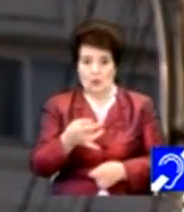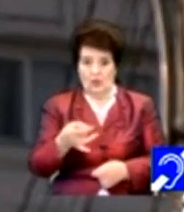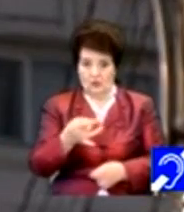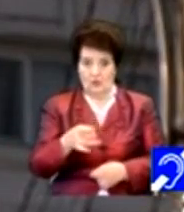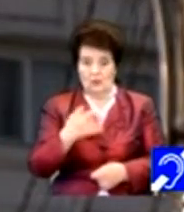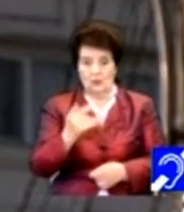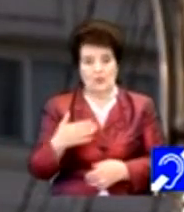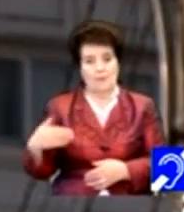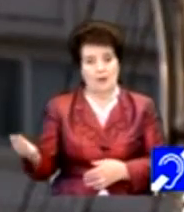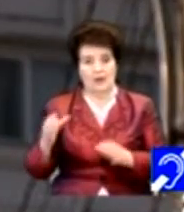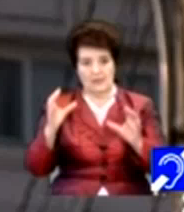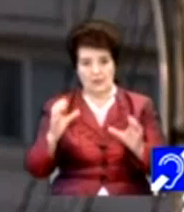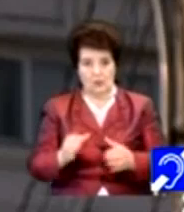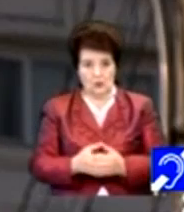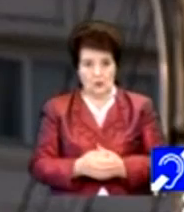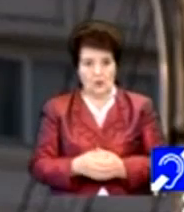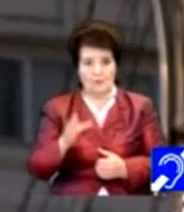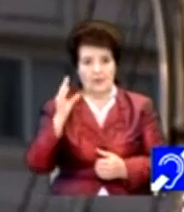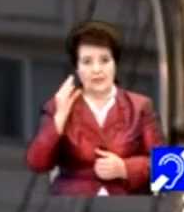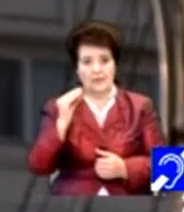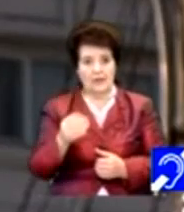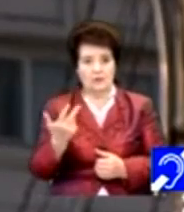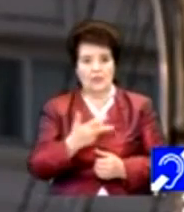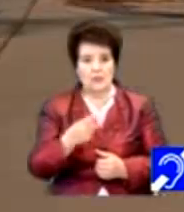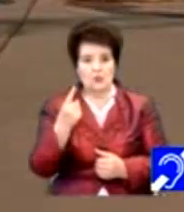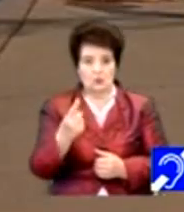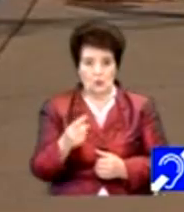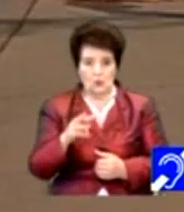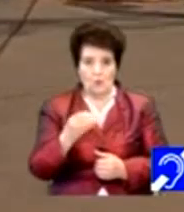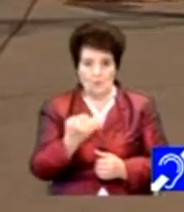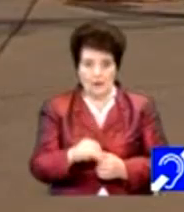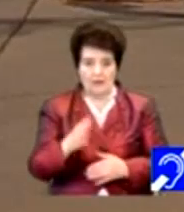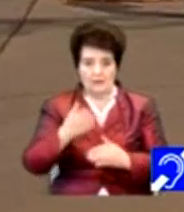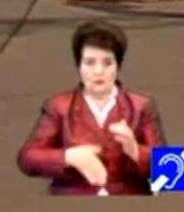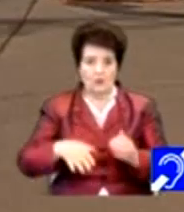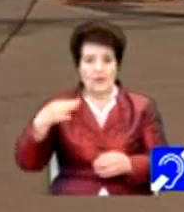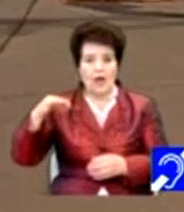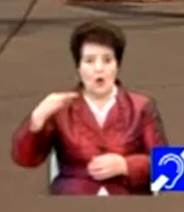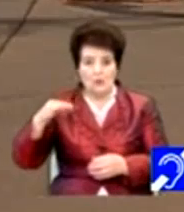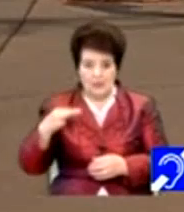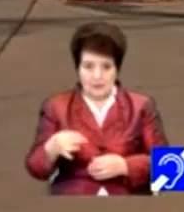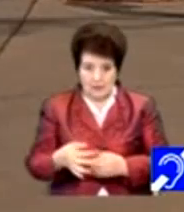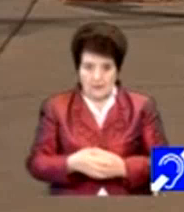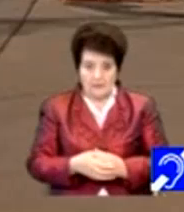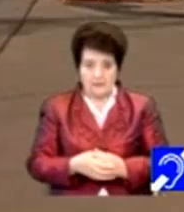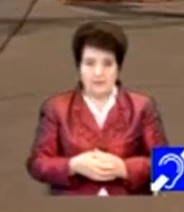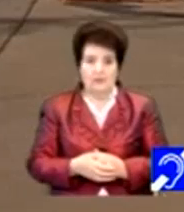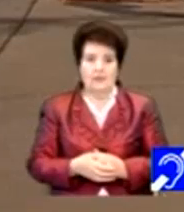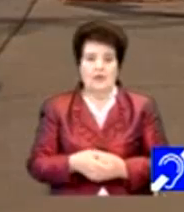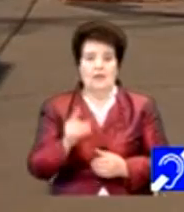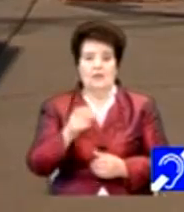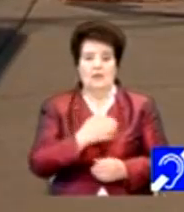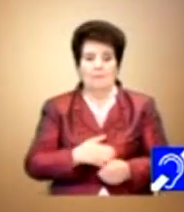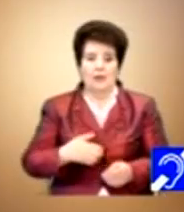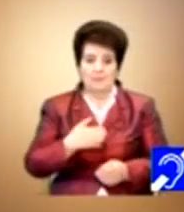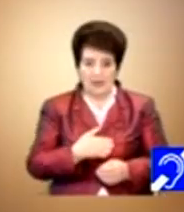este de partea lui. De data din 31 mai este terminat autorizația. Bineînțeles că au dat la